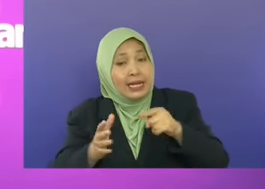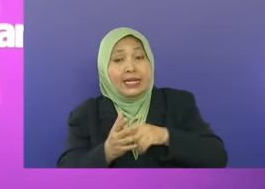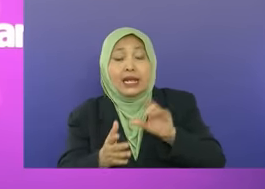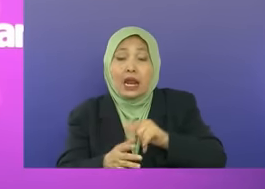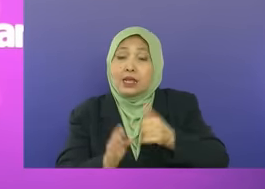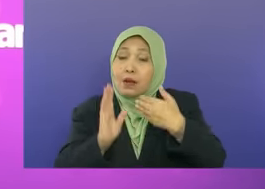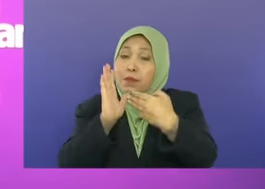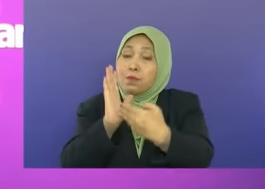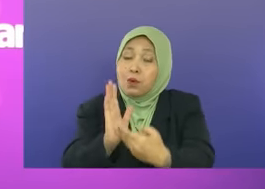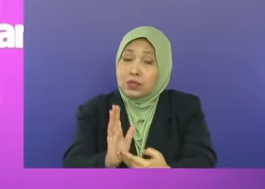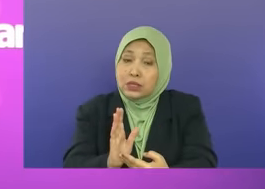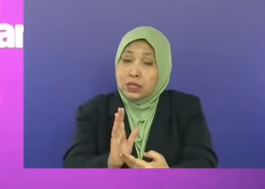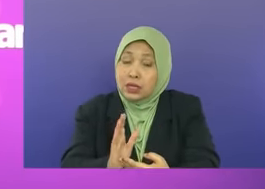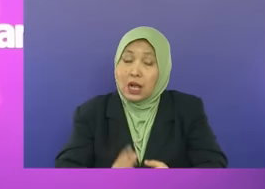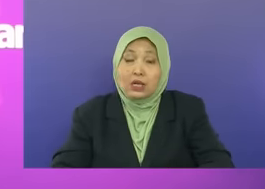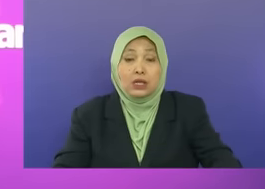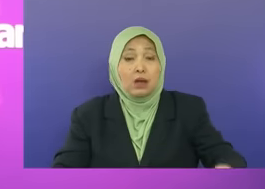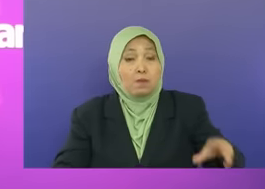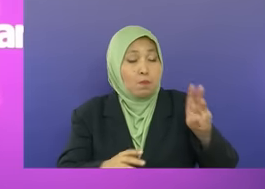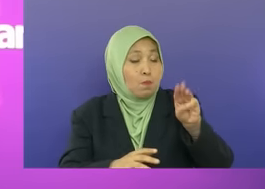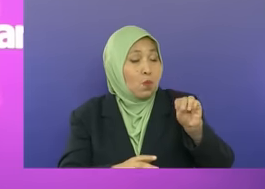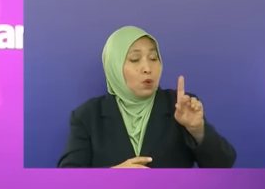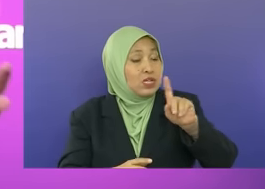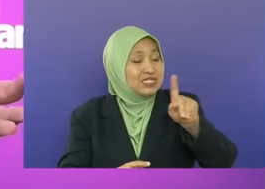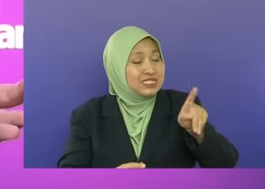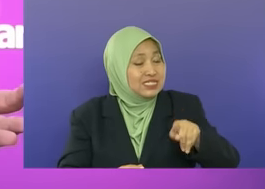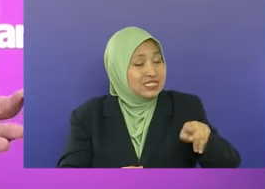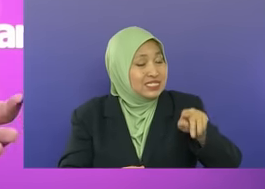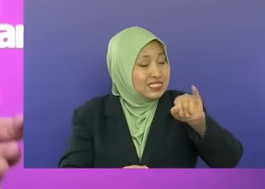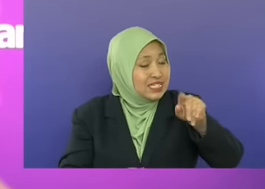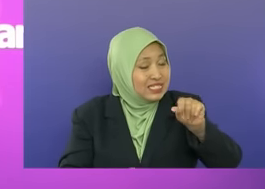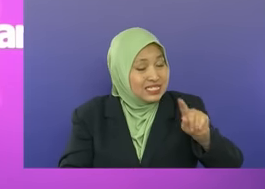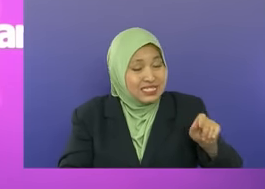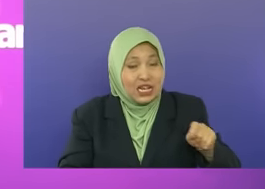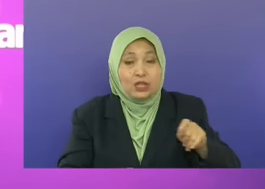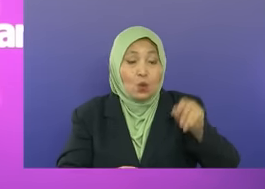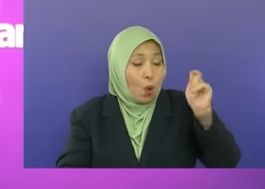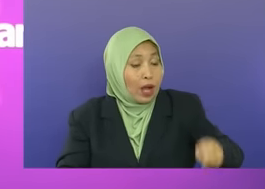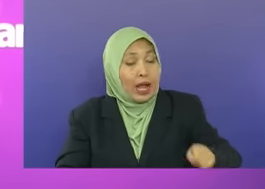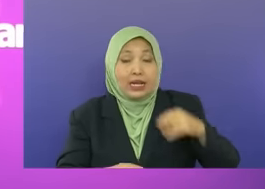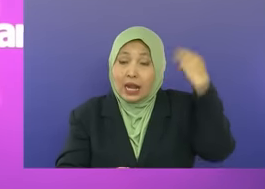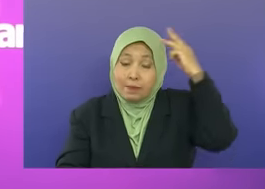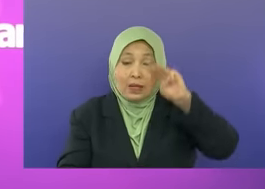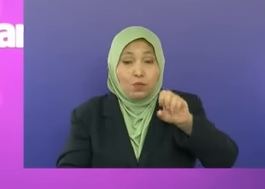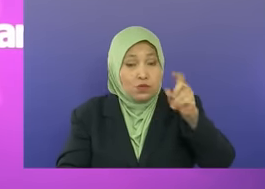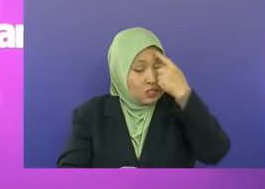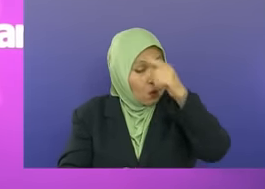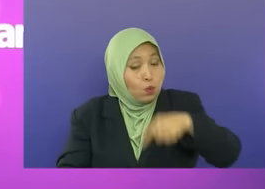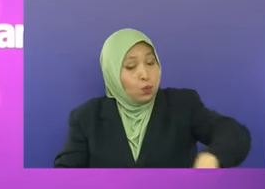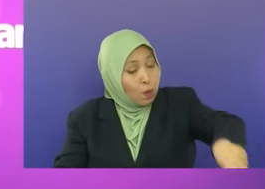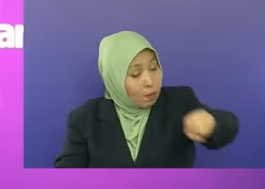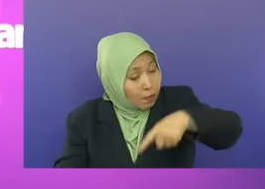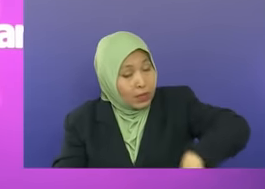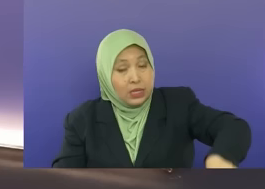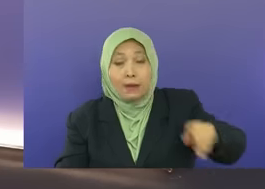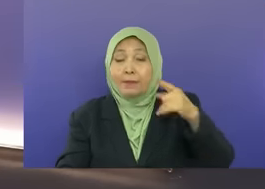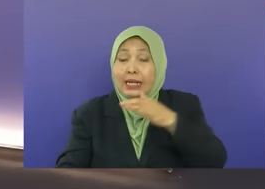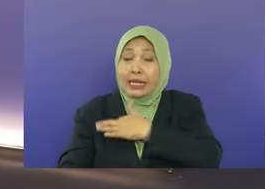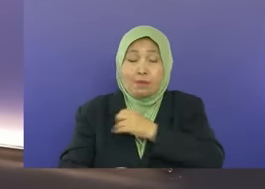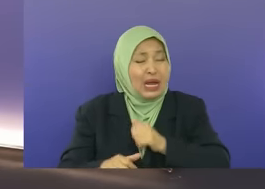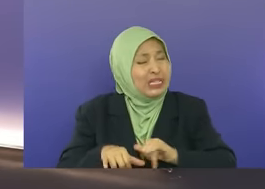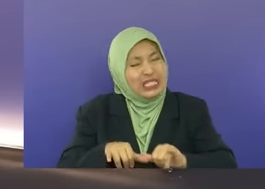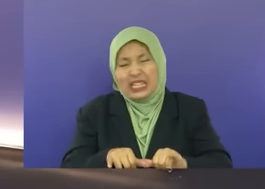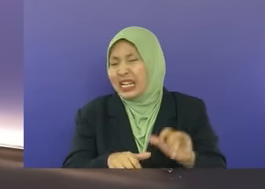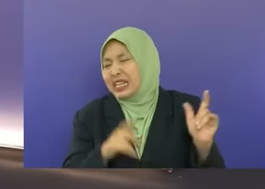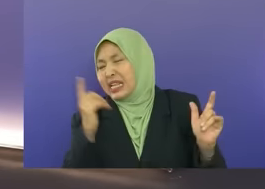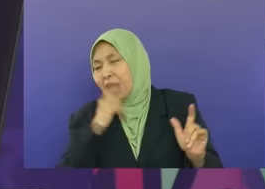yang membuktikan kemukjizatan tongkat Nabi Musa daripada Allah untuk mereka beriman dan kalau masih lagi tidak